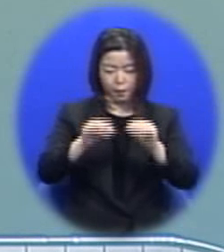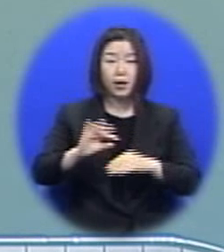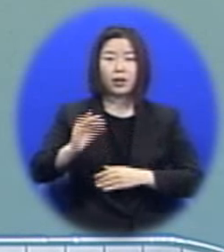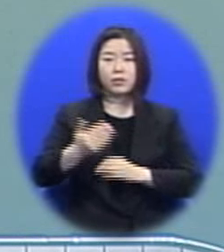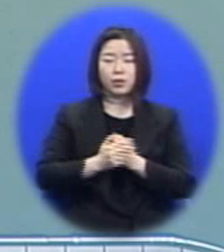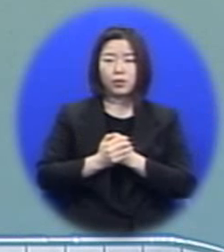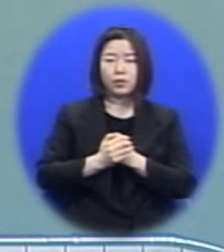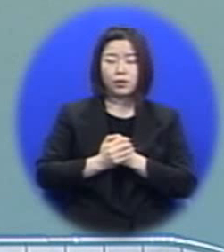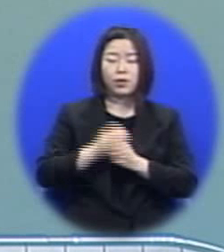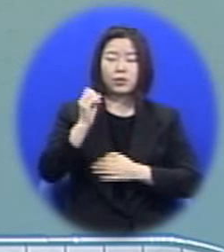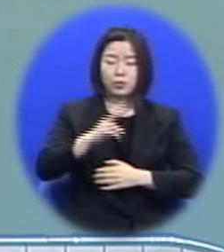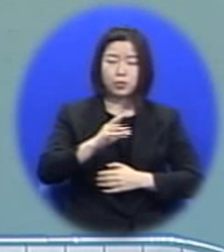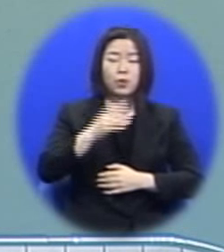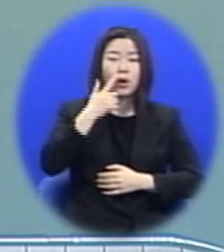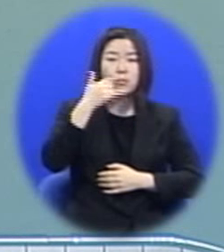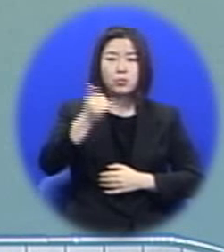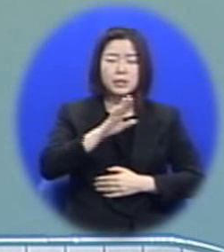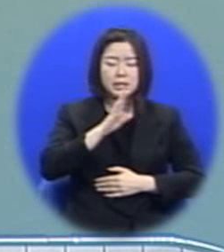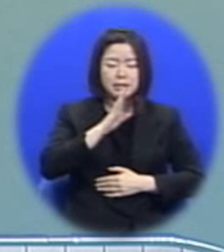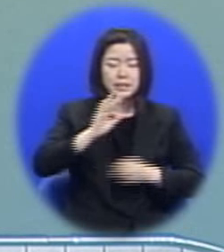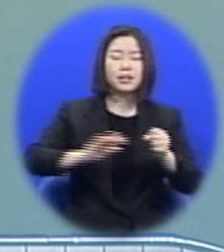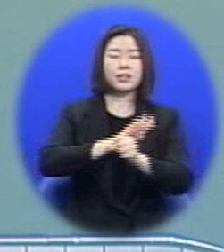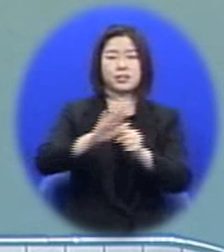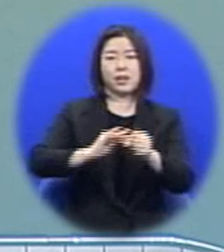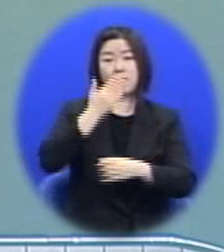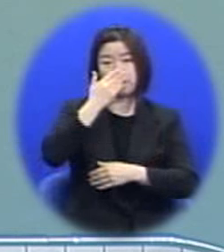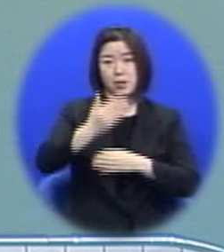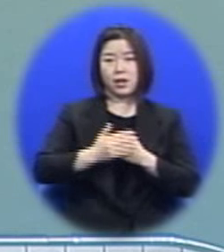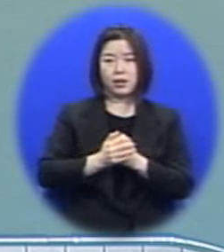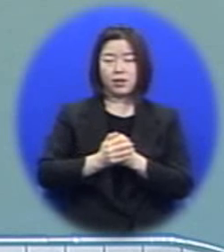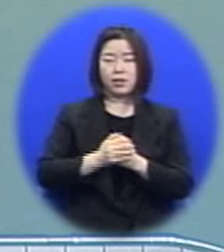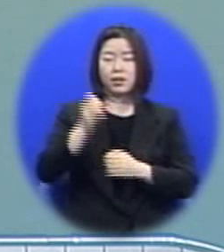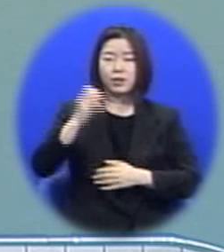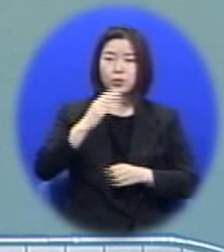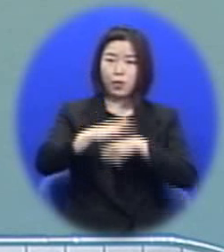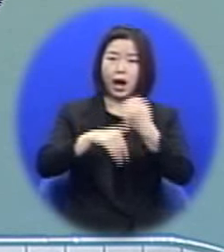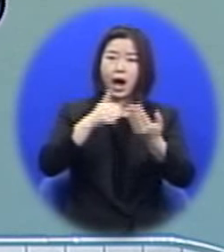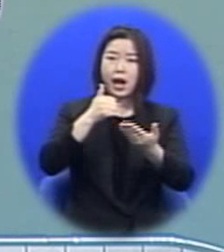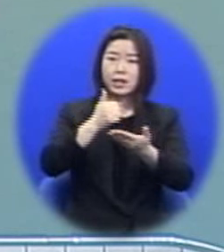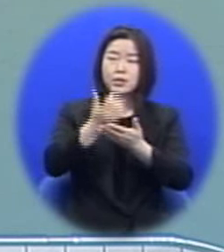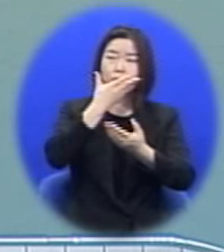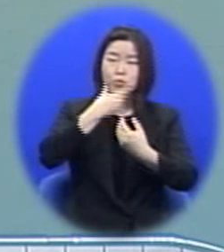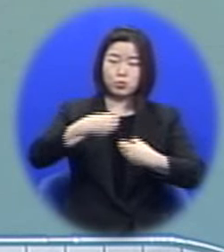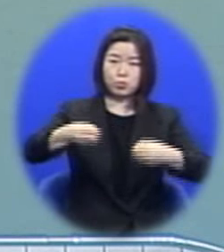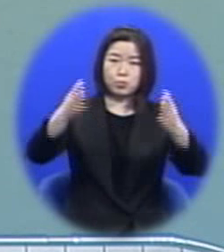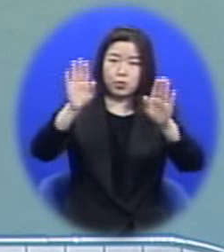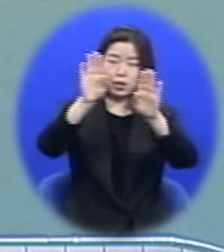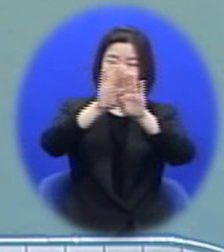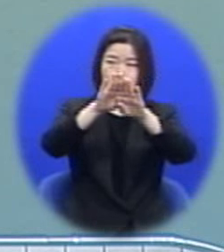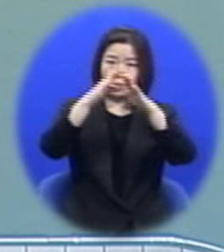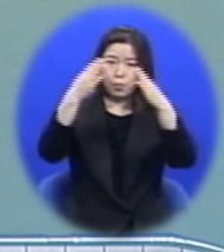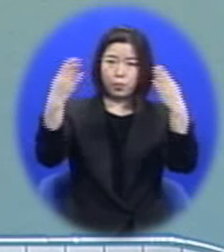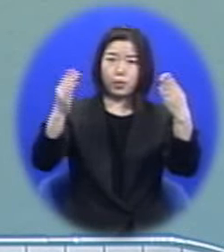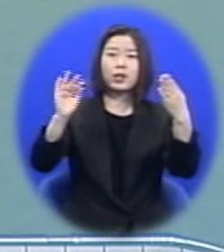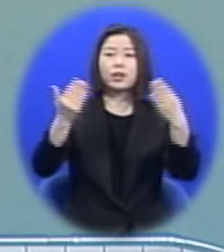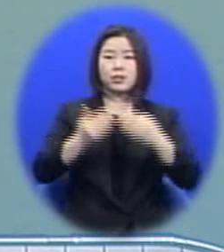부모님을 진정으로 사랑하게 돼요. 그리고 하나님의 축복의 문이 열리는 거예요.